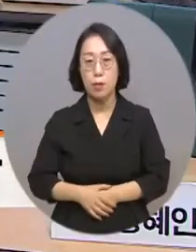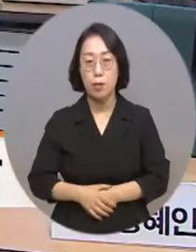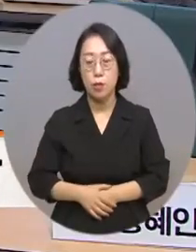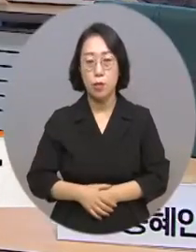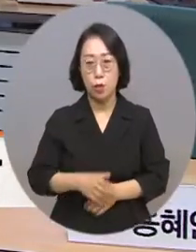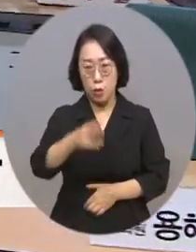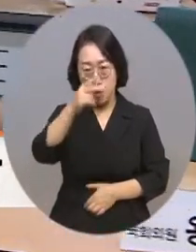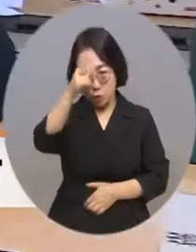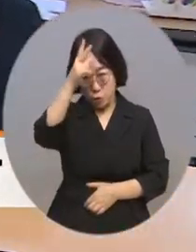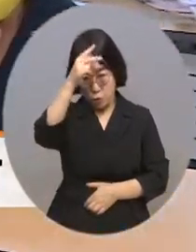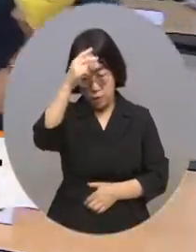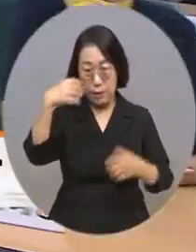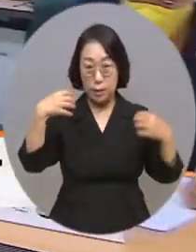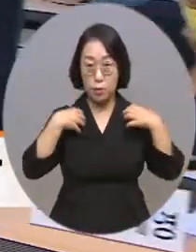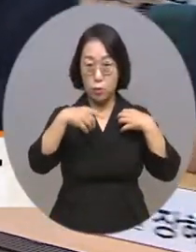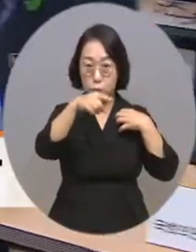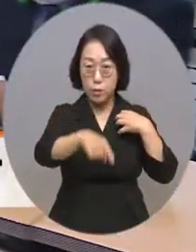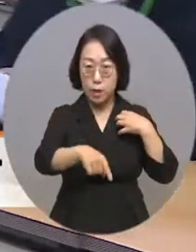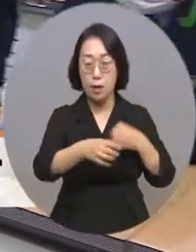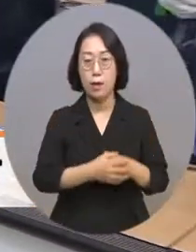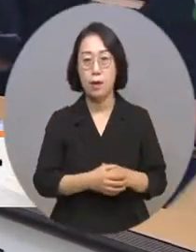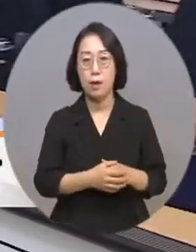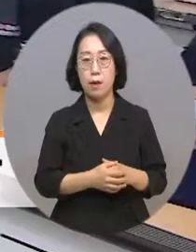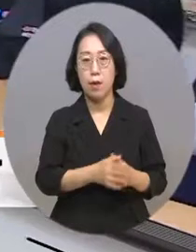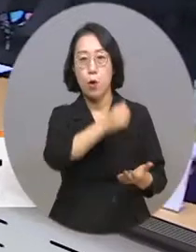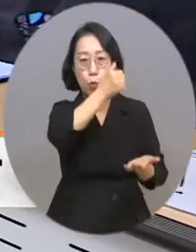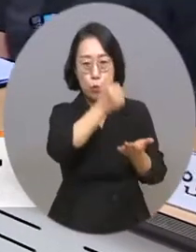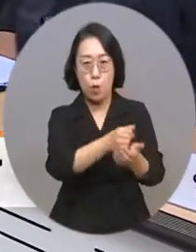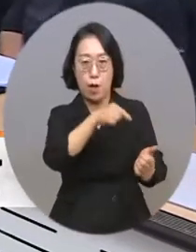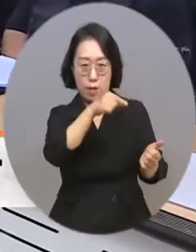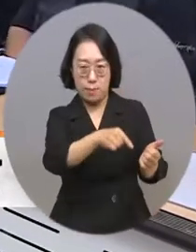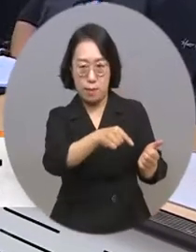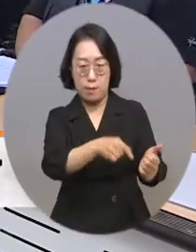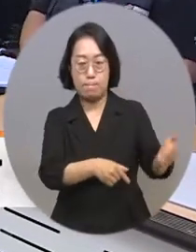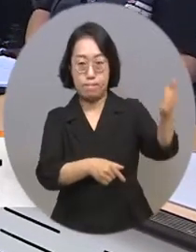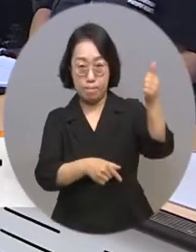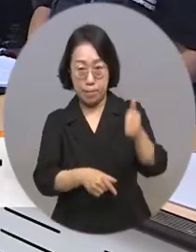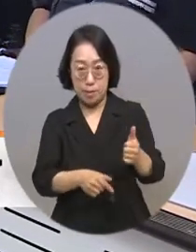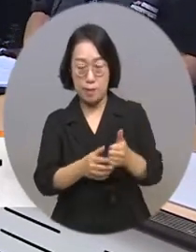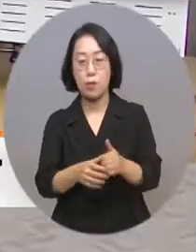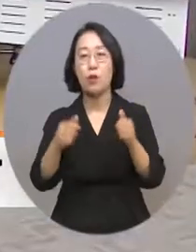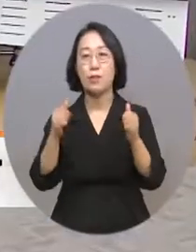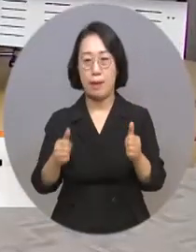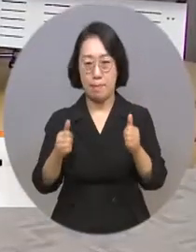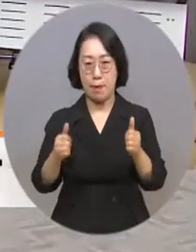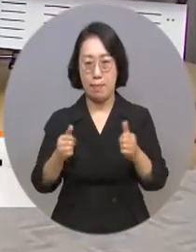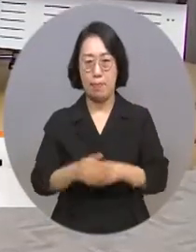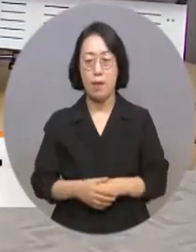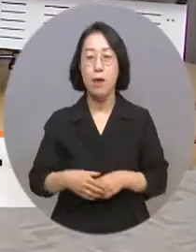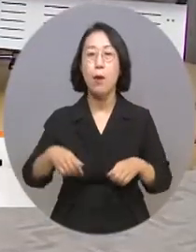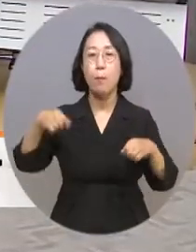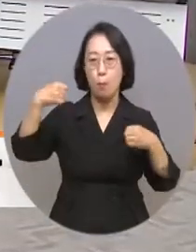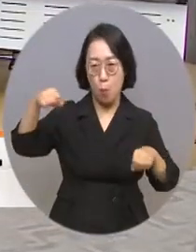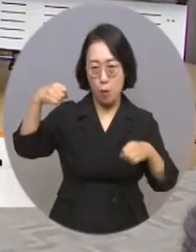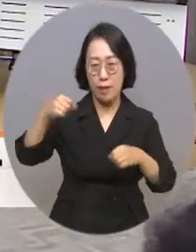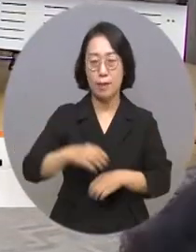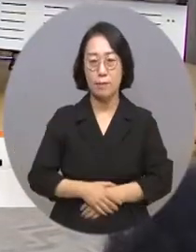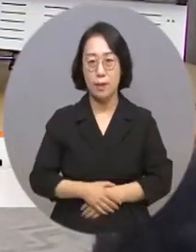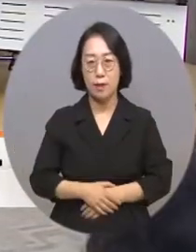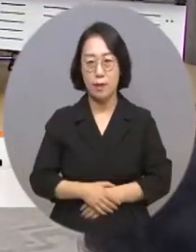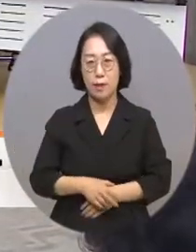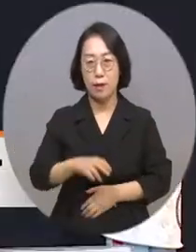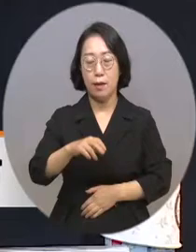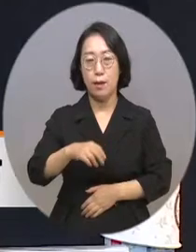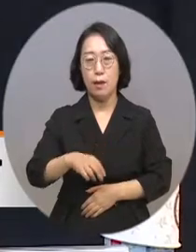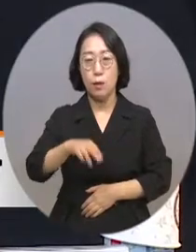장애인 차별 금지법 위반 사건의 피고인 으로 상정한 뭐 이 재판이 열렸습니다 민주 사회를 위한 변호사 모임